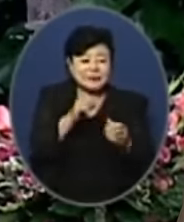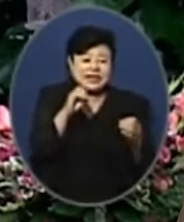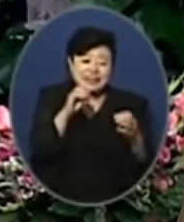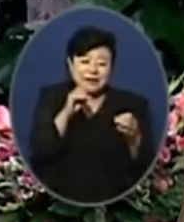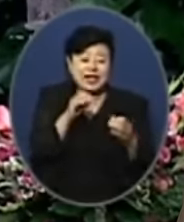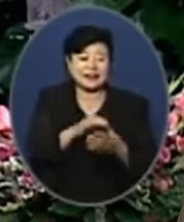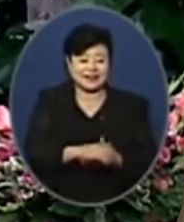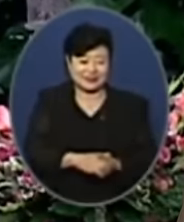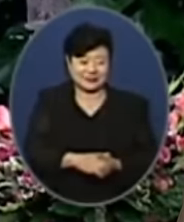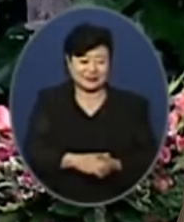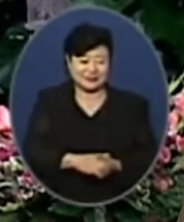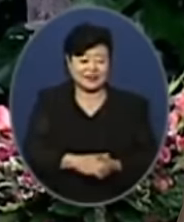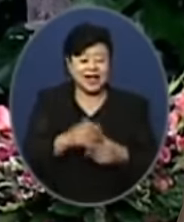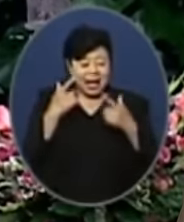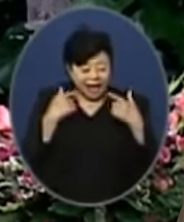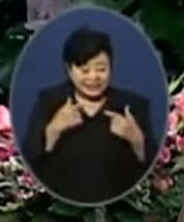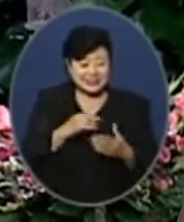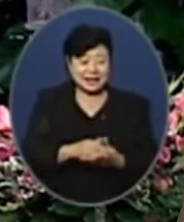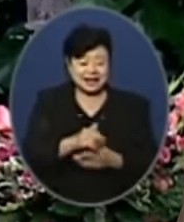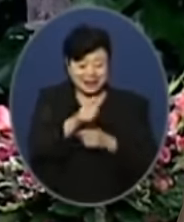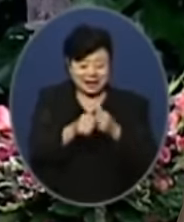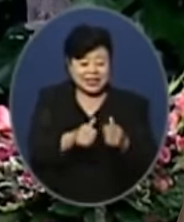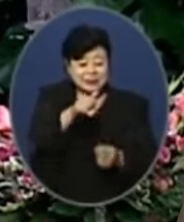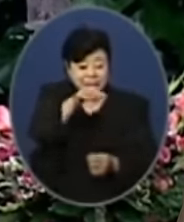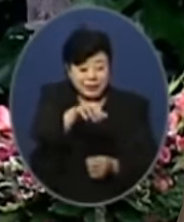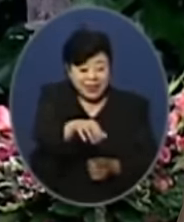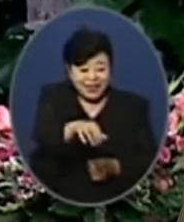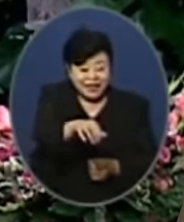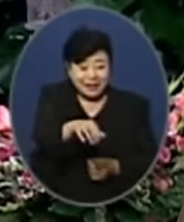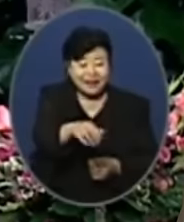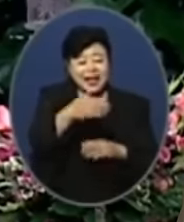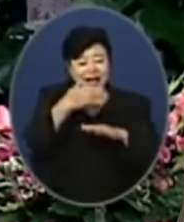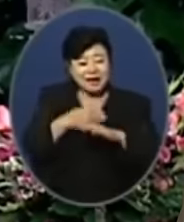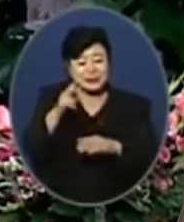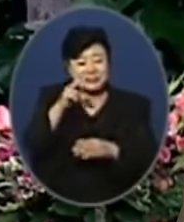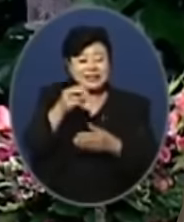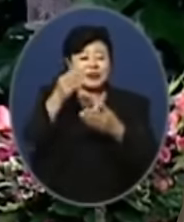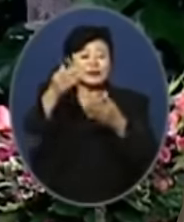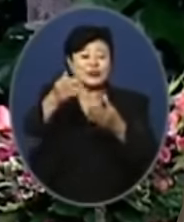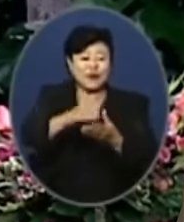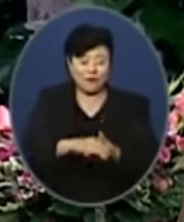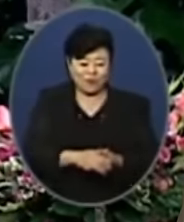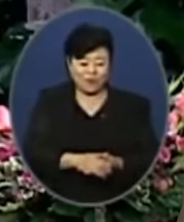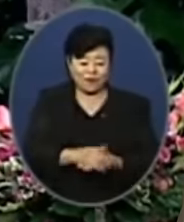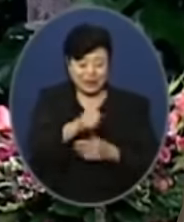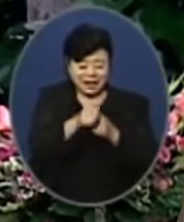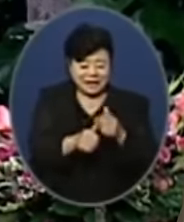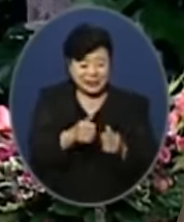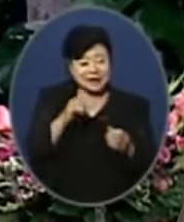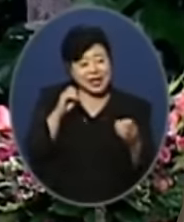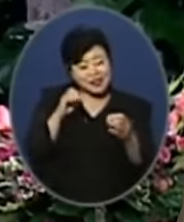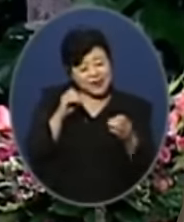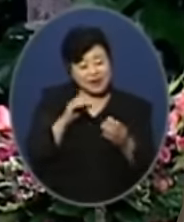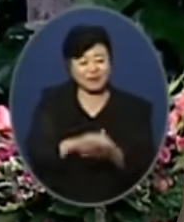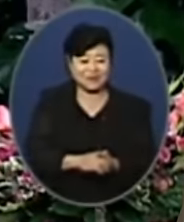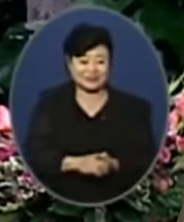대화하는 것입니다. 우리는 항상 하나님 앞에 감사와 찬양을 드리고 하나님과 대화해야